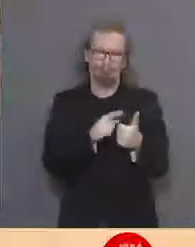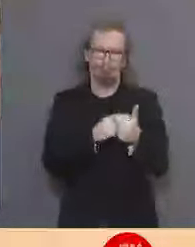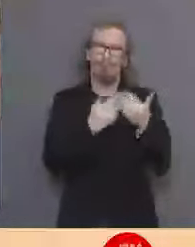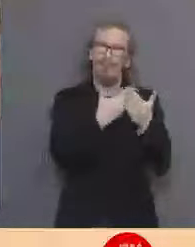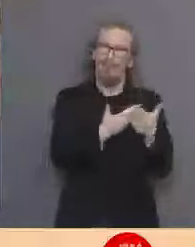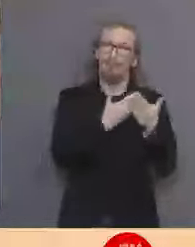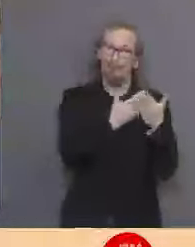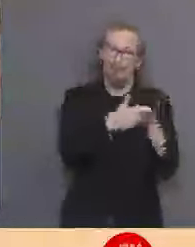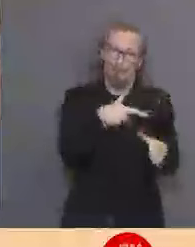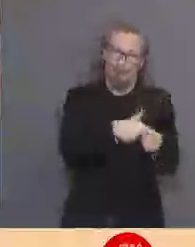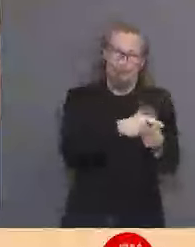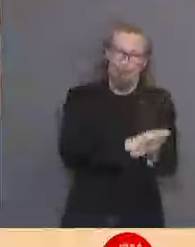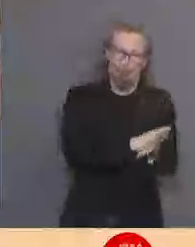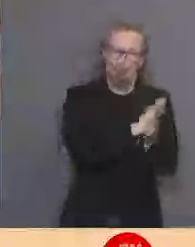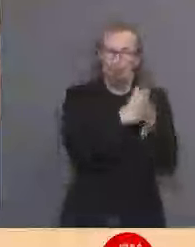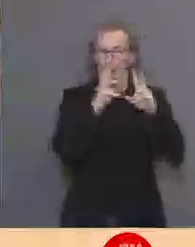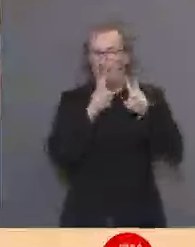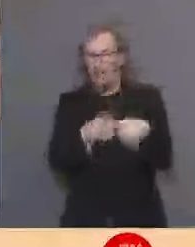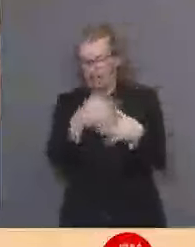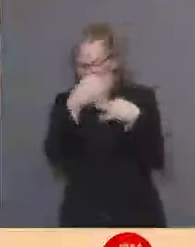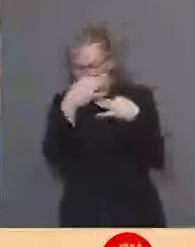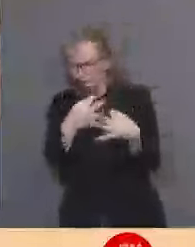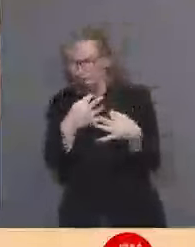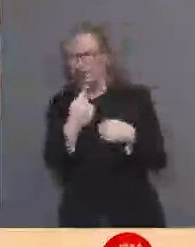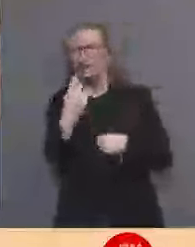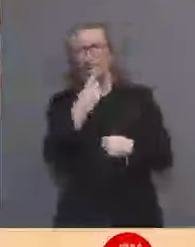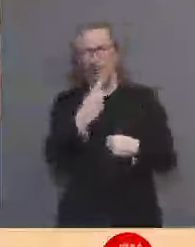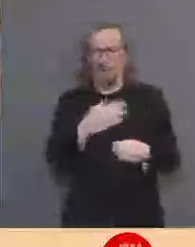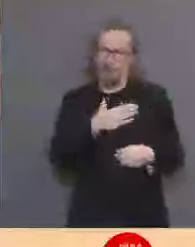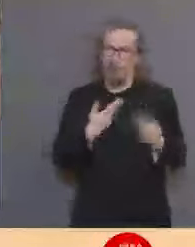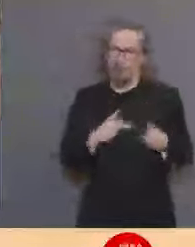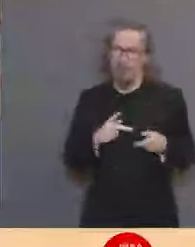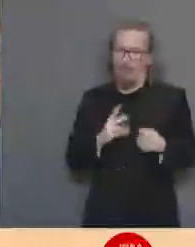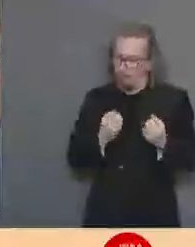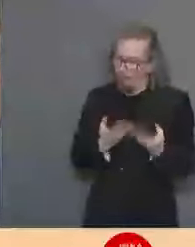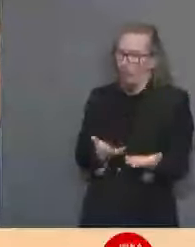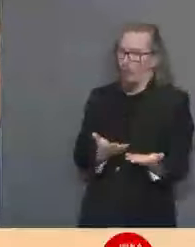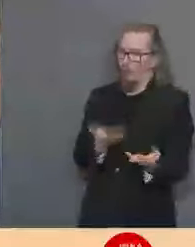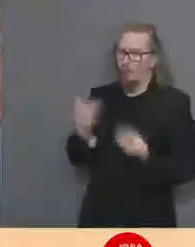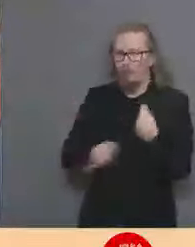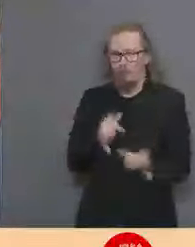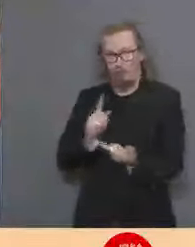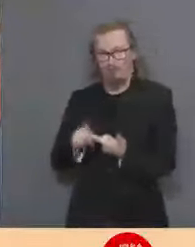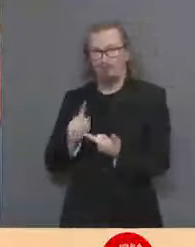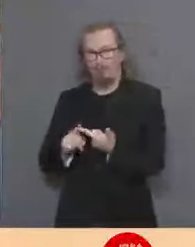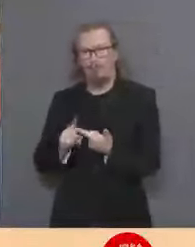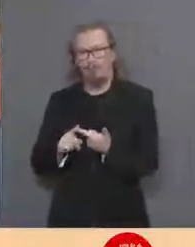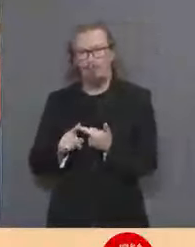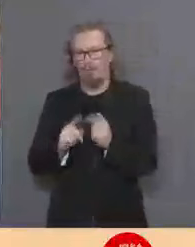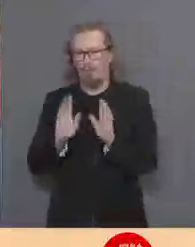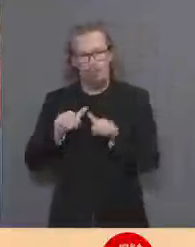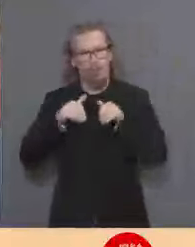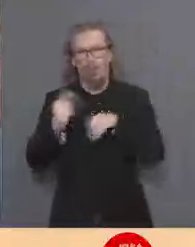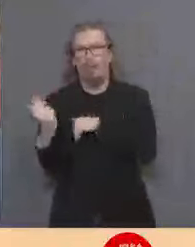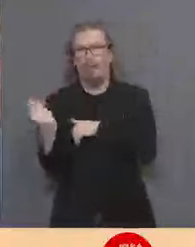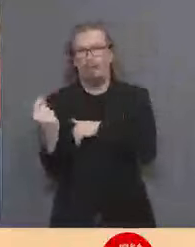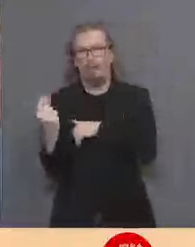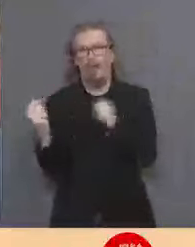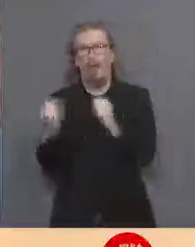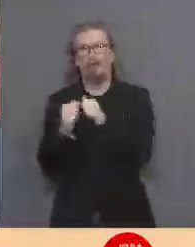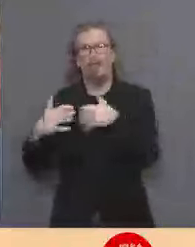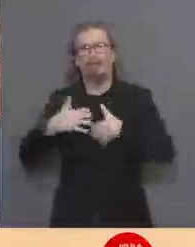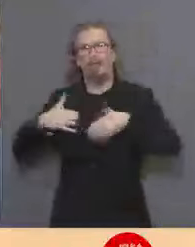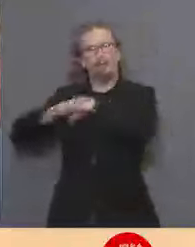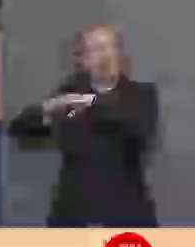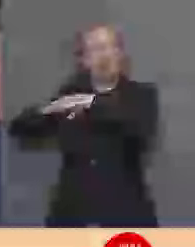l'étude l'introduction d'une analyse détaillée diligentée par notre commune elle-même, soit poursuivre et développer un partenariat avec Sciences